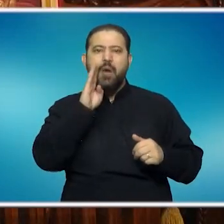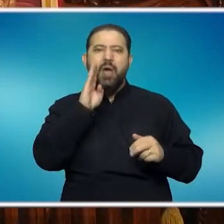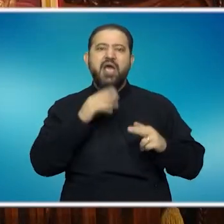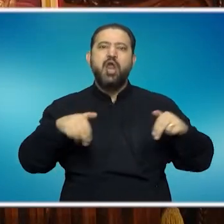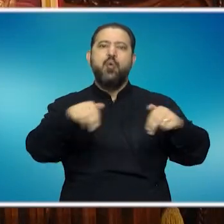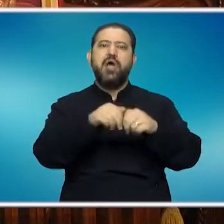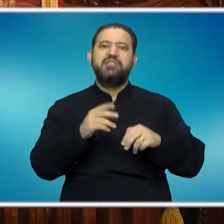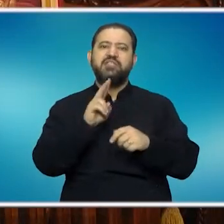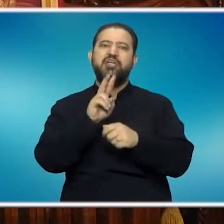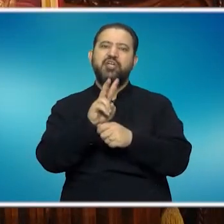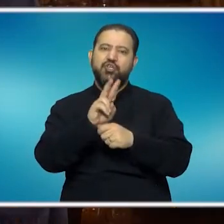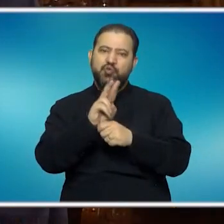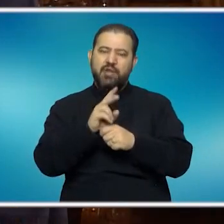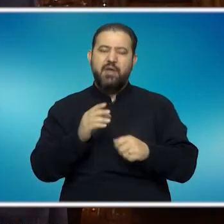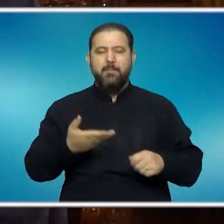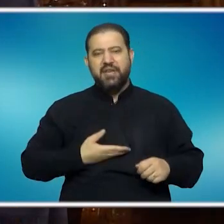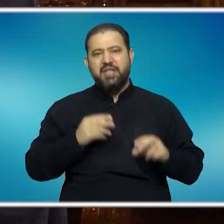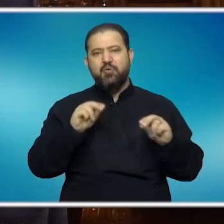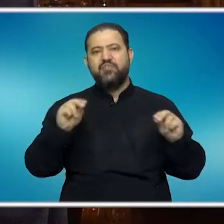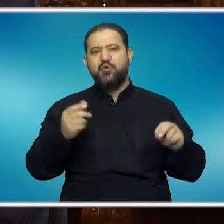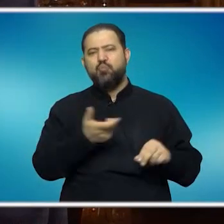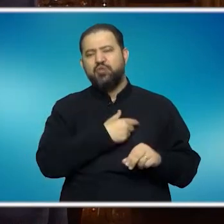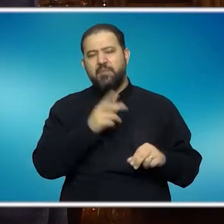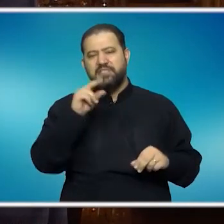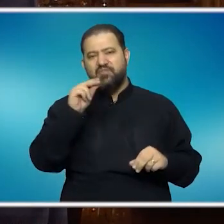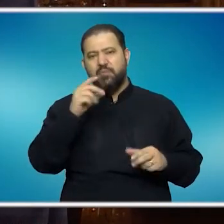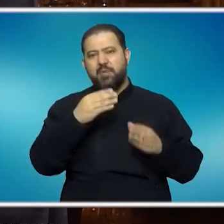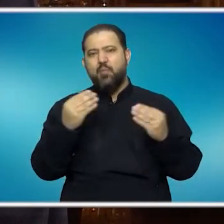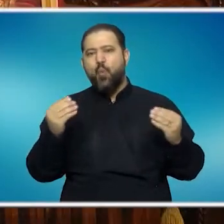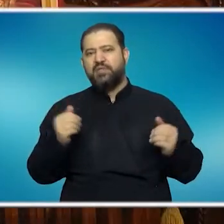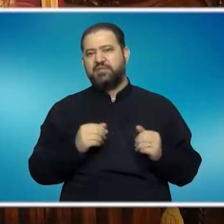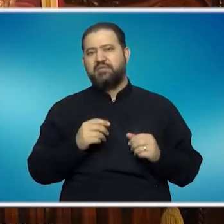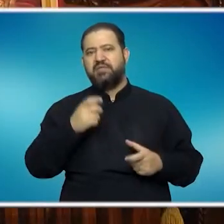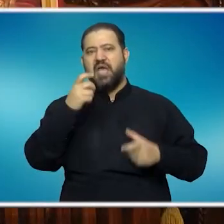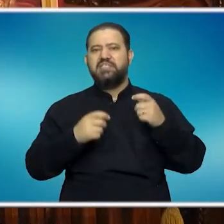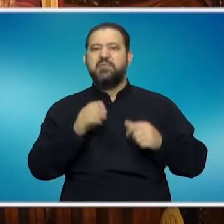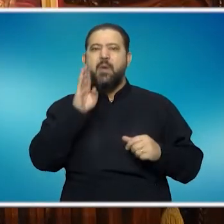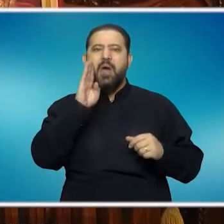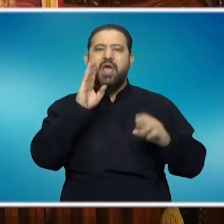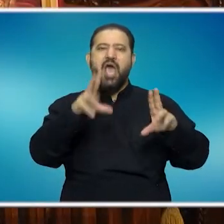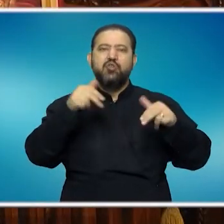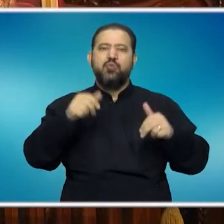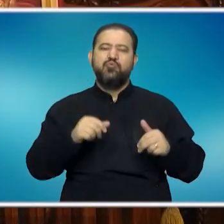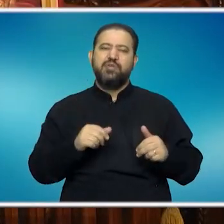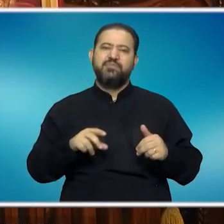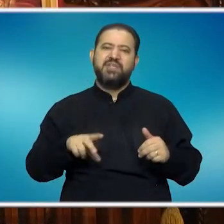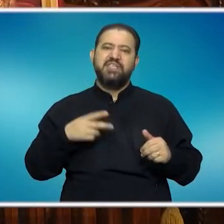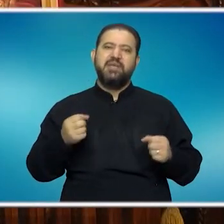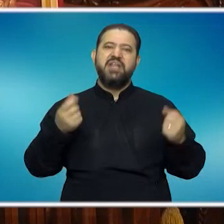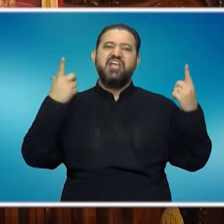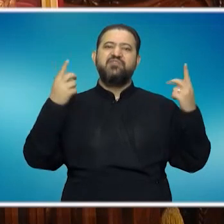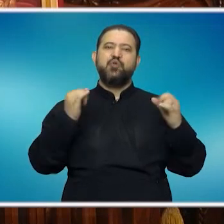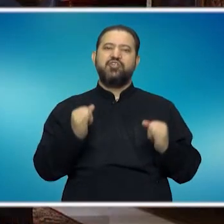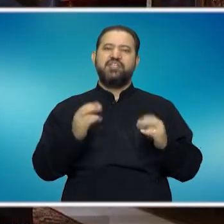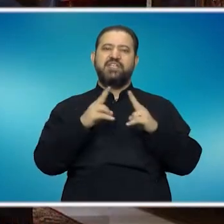noastră purtătoare de grijă. Părinte profesor, am putea vorbi mult despre Maica Domnului, însă, din păcate, am ajuns la finalul ediției de astăzi a emisiunii noastre,